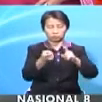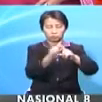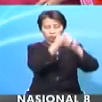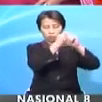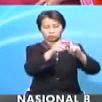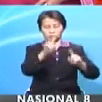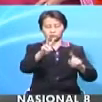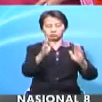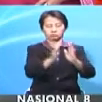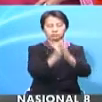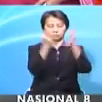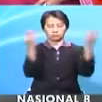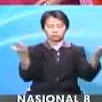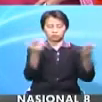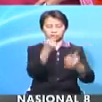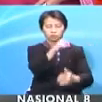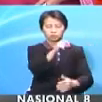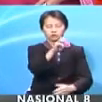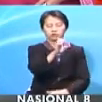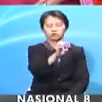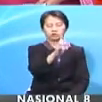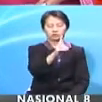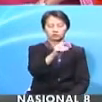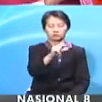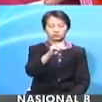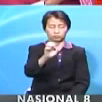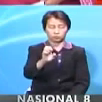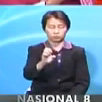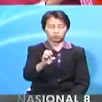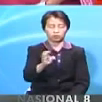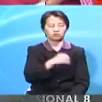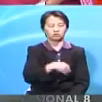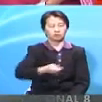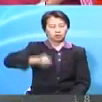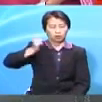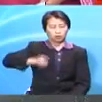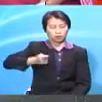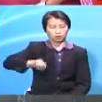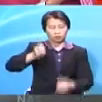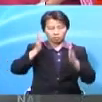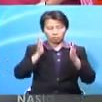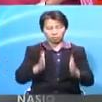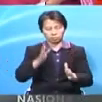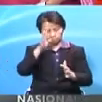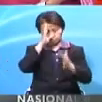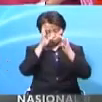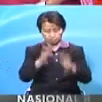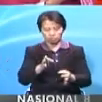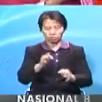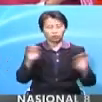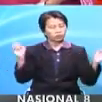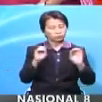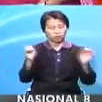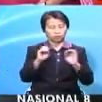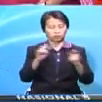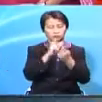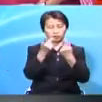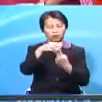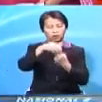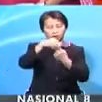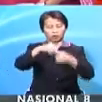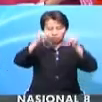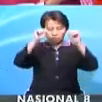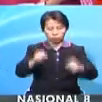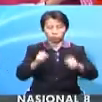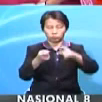2 akta milik di Edge communications yang berhak Hakim data asma Nabi Muhammad memutuskan tidak adil dan khas yang membolehkan